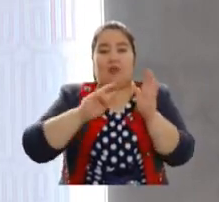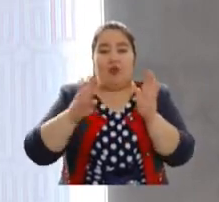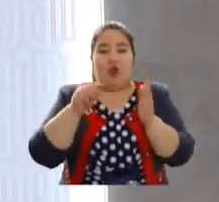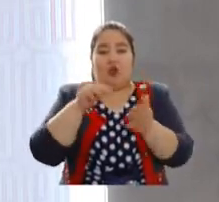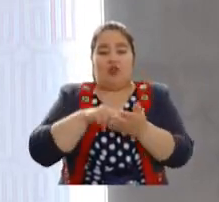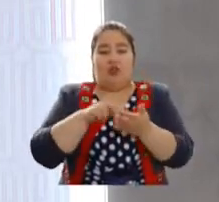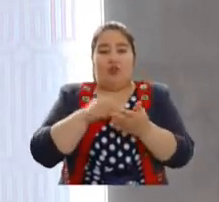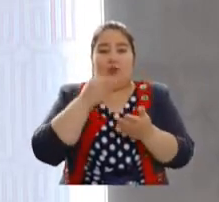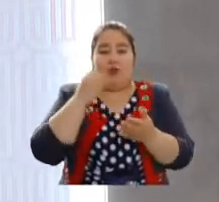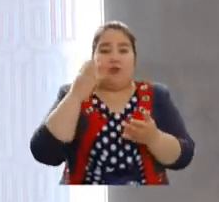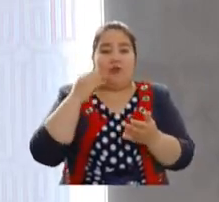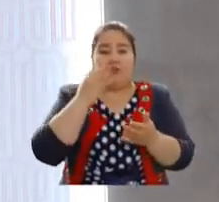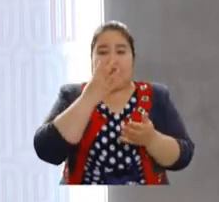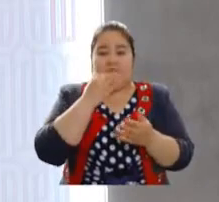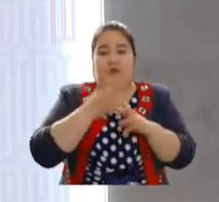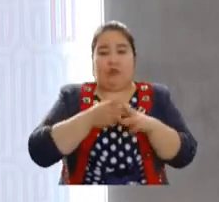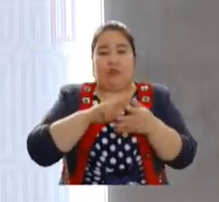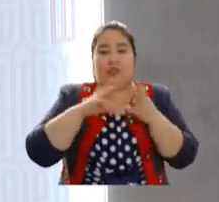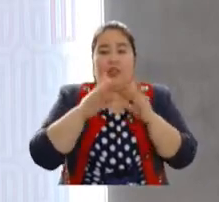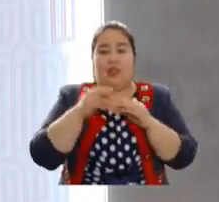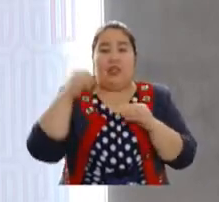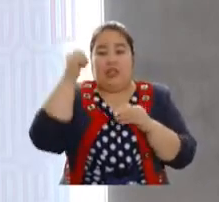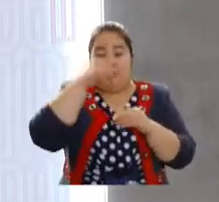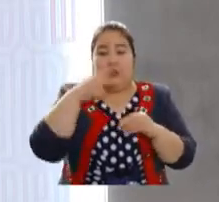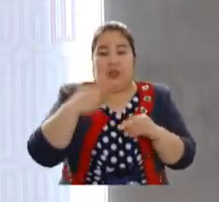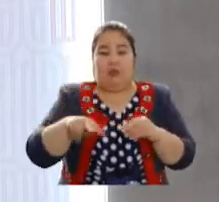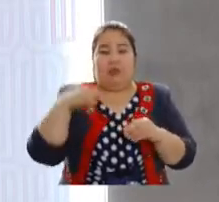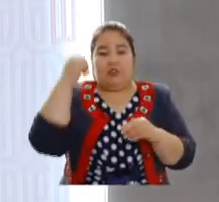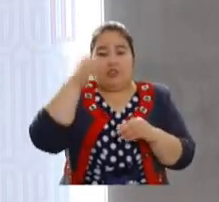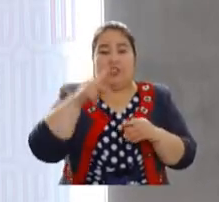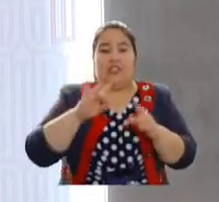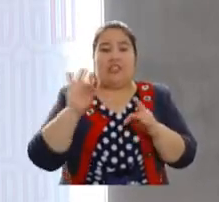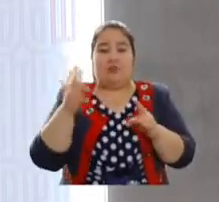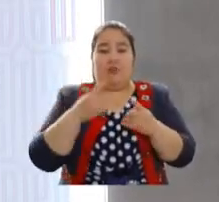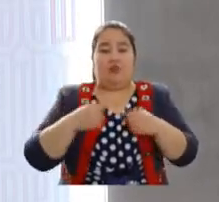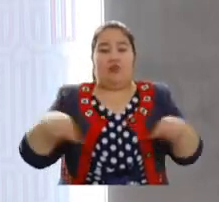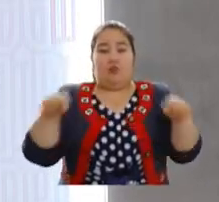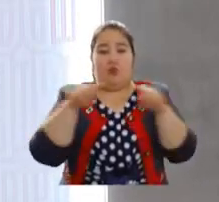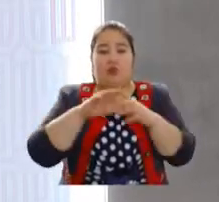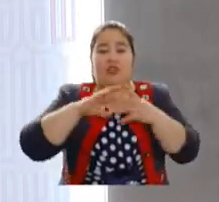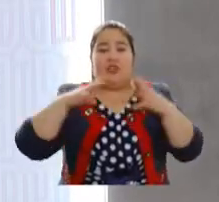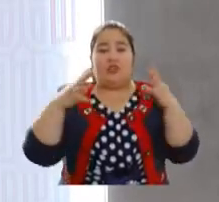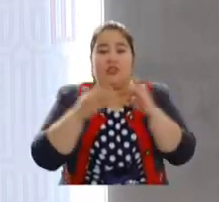22,7 million tonna meva sabzavot 2020 yil hosili uchun respublika bo'yicha jami